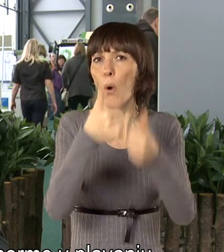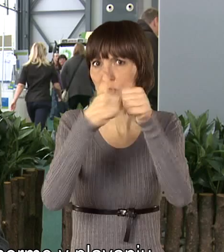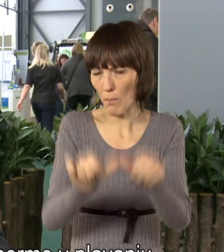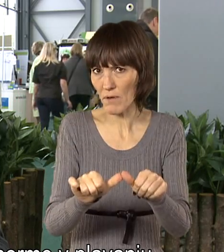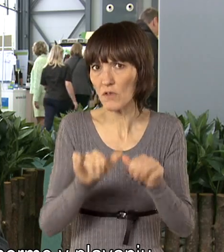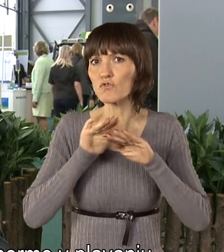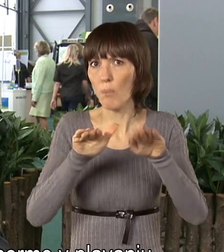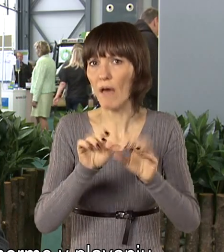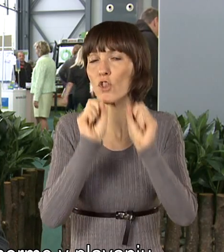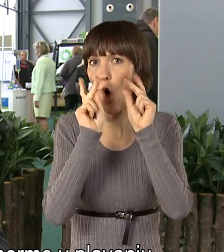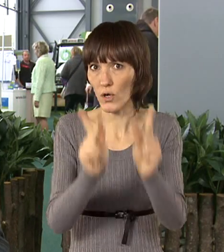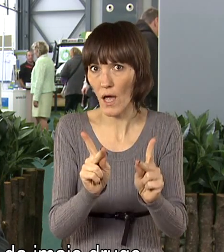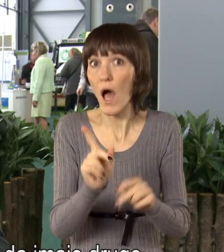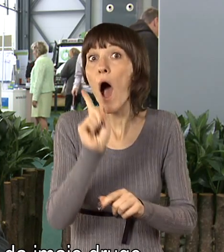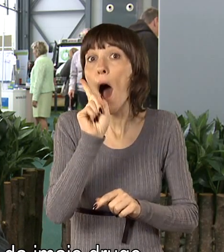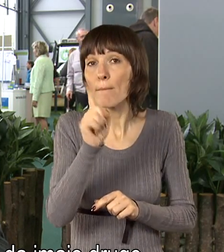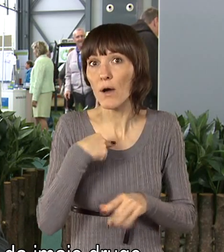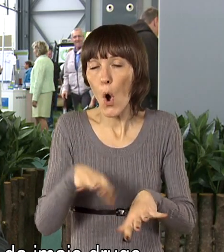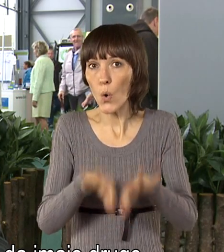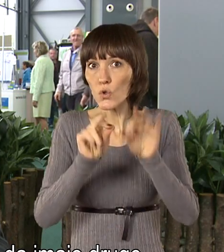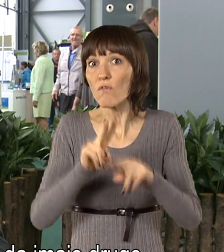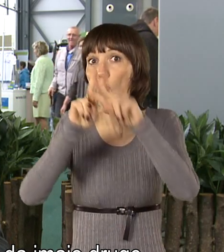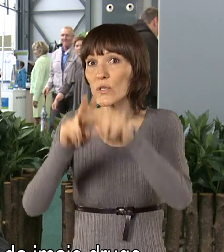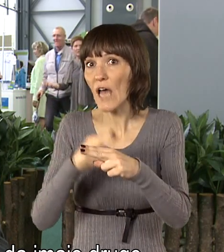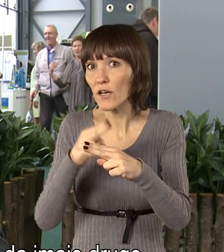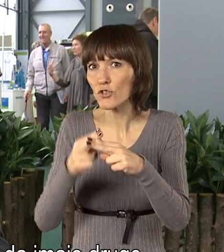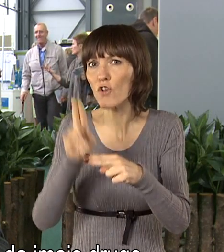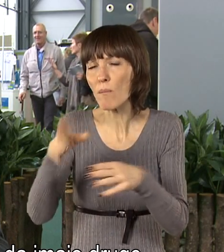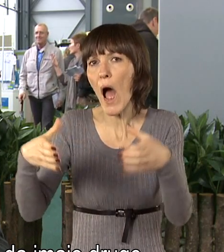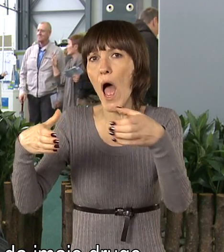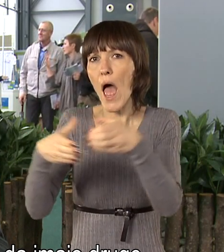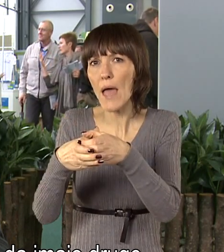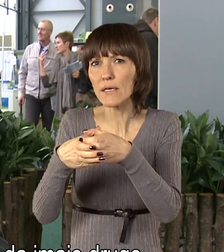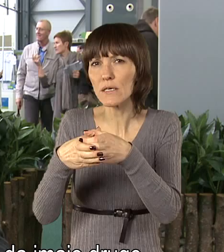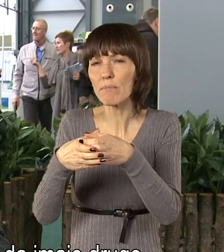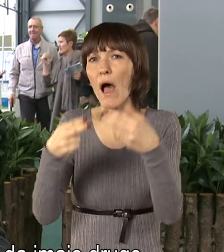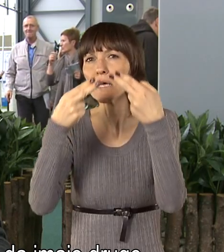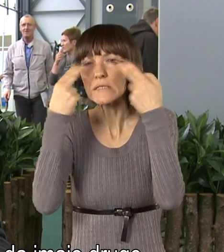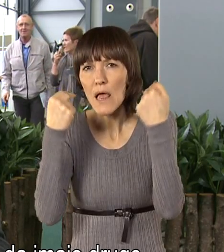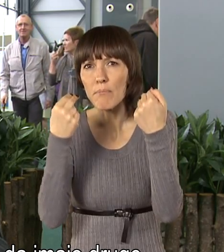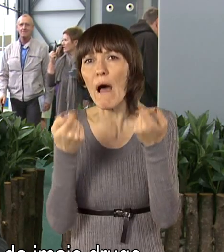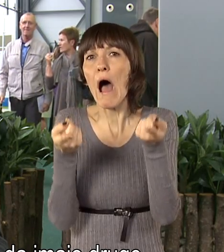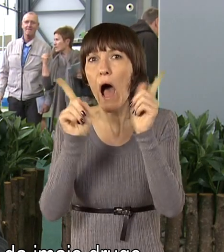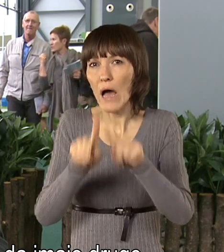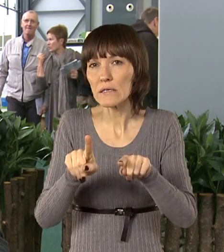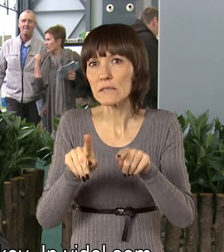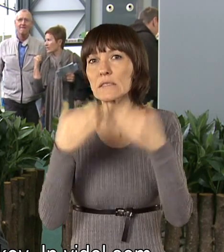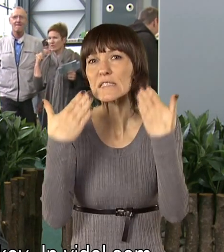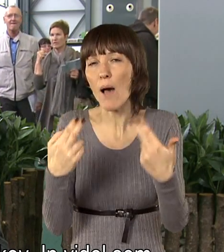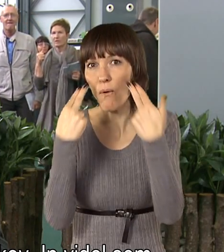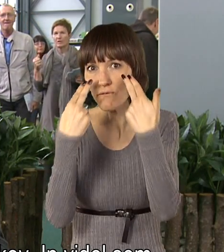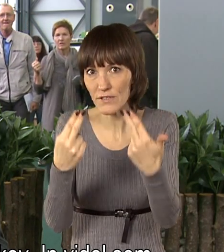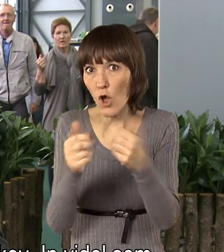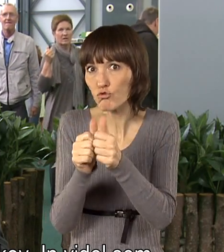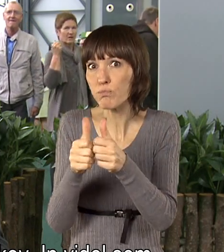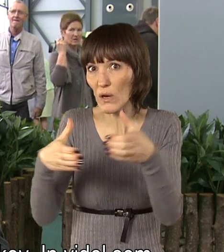evropsko prvenstvo in tam sem ugotovil v bistvu, da so druge države, da imajo cele delegacije slepih slabovidnih